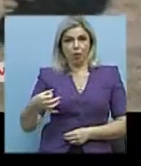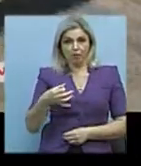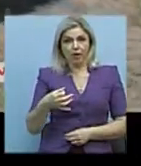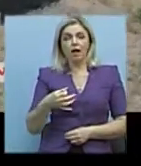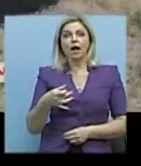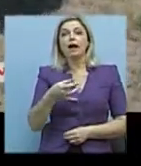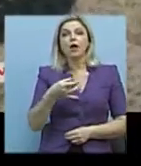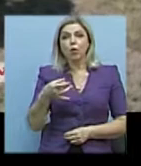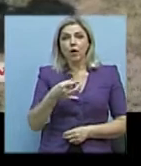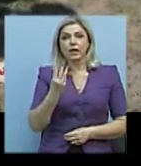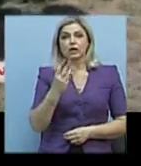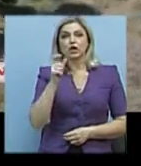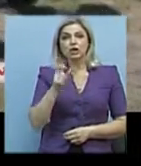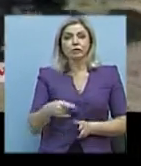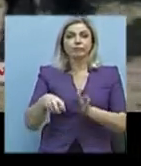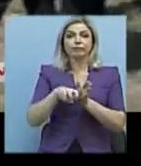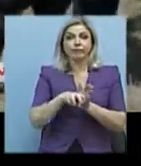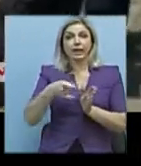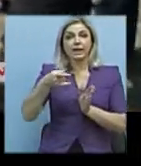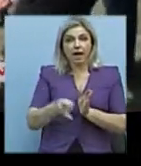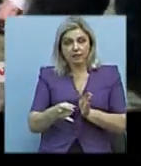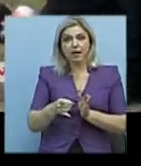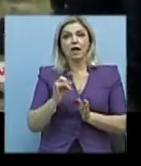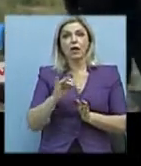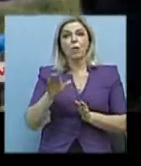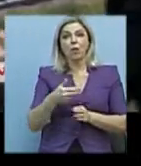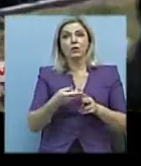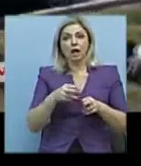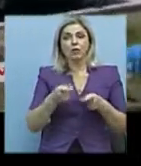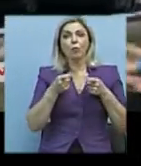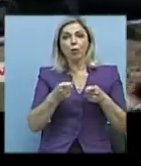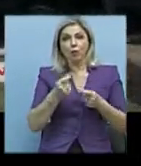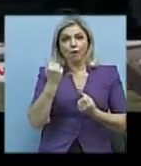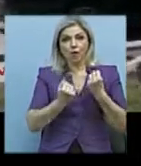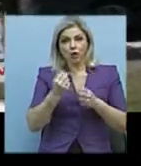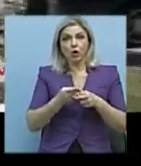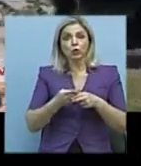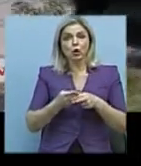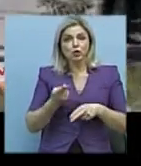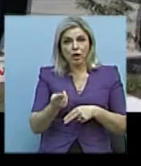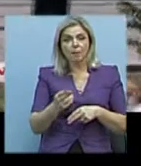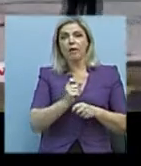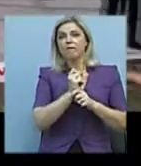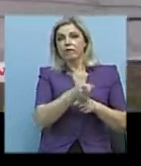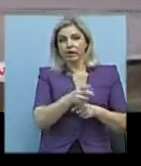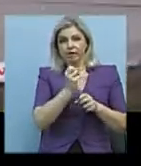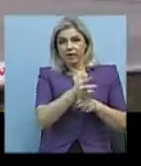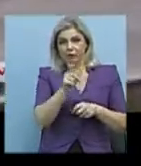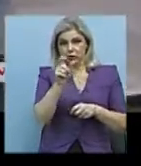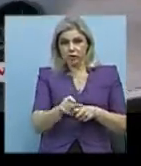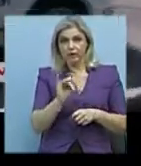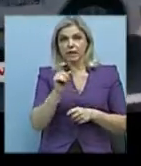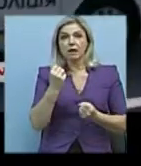Троє чоловіків сіли в таксі під виглядом пасажирів, після чого, погрожуючи водієві ножем, викинули чоловіка з автомобіля